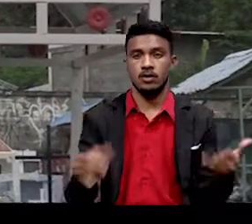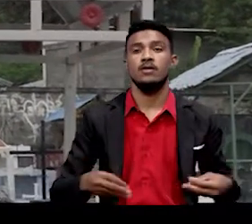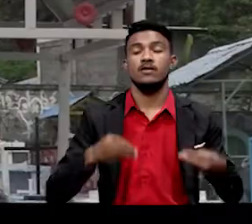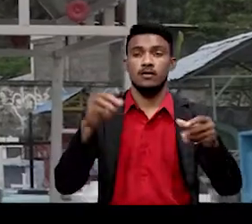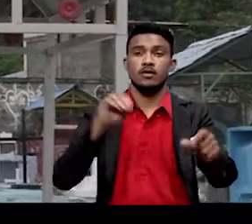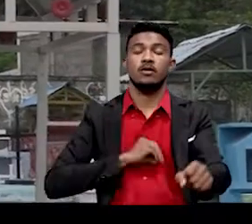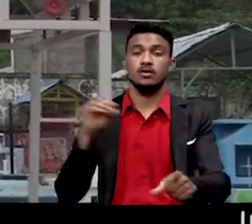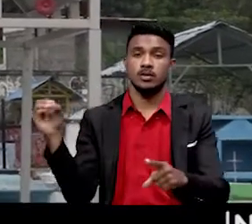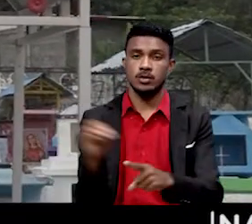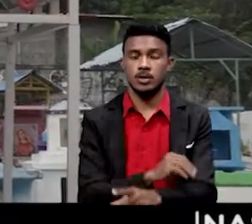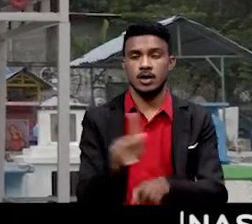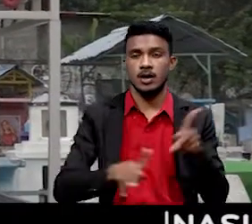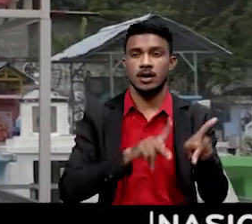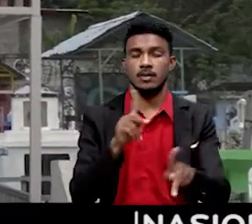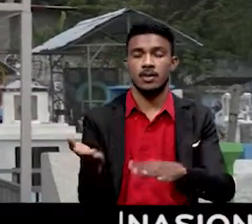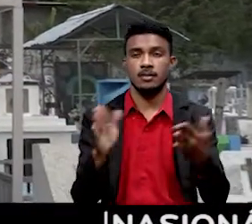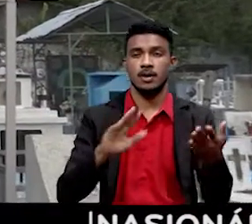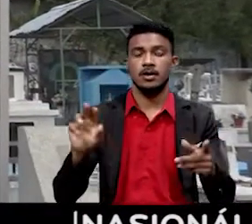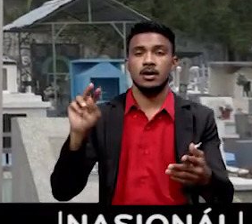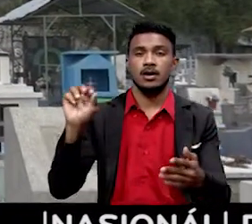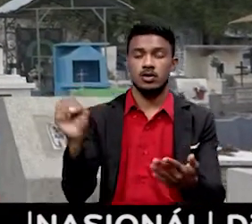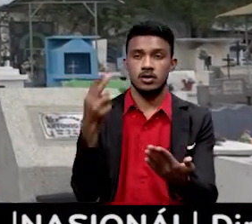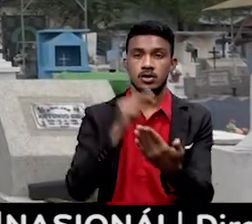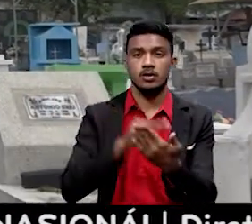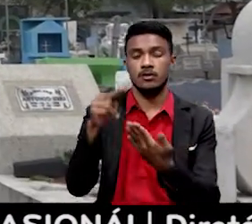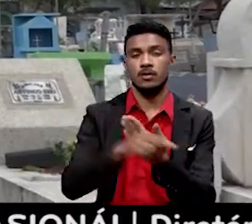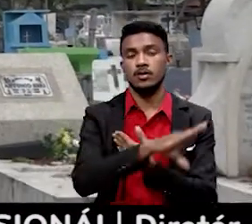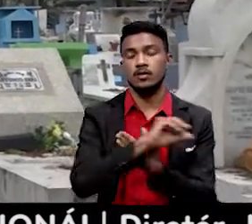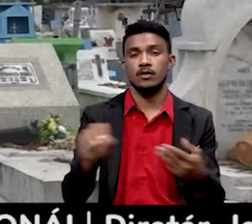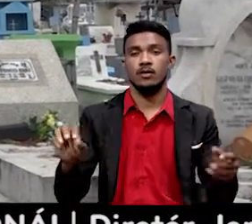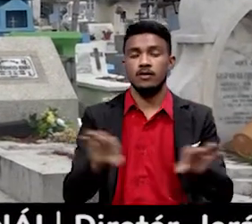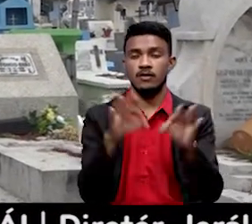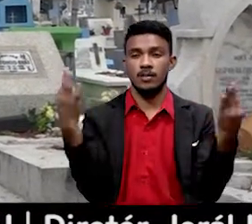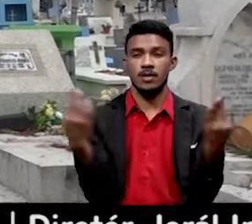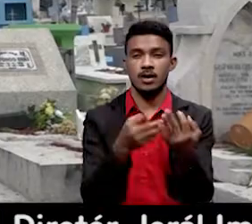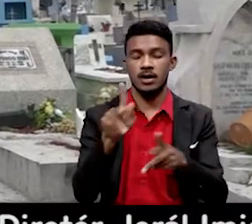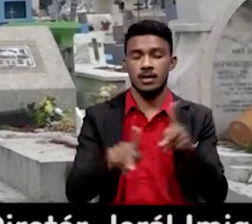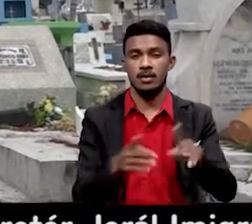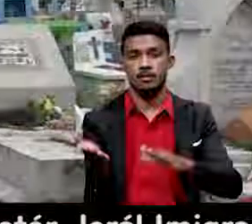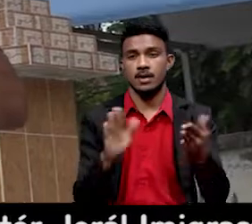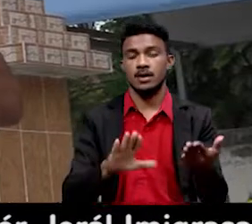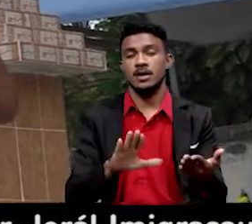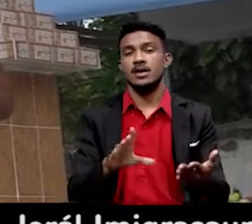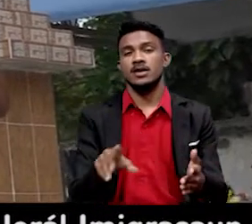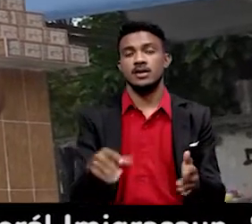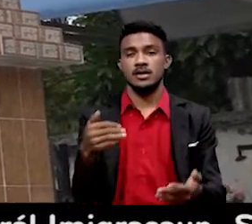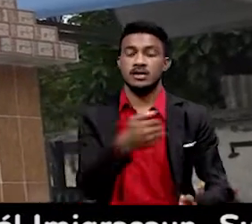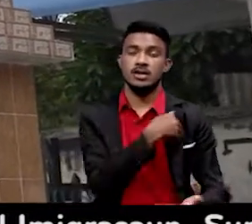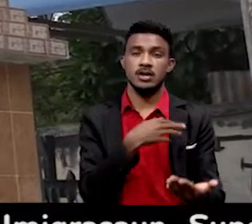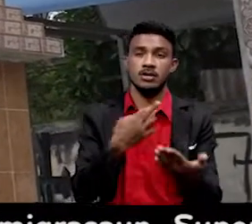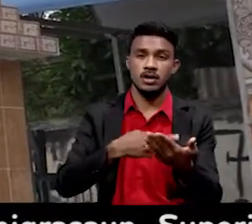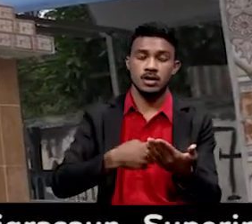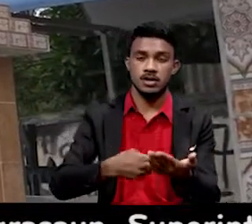di matare il resto 12 di novembre, ma mostra la famiglia Matebian Sira. Nebe si da resista, bele ba presenta